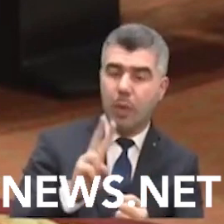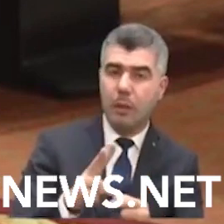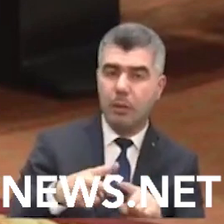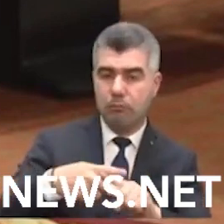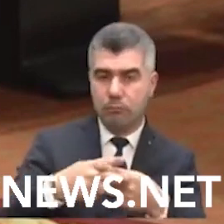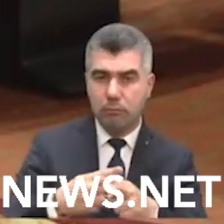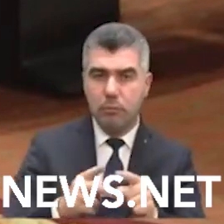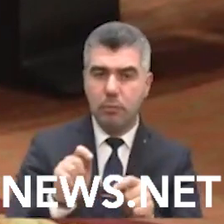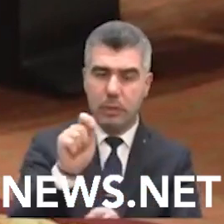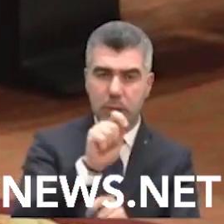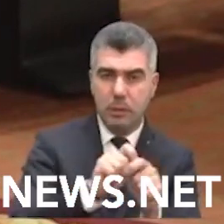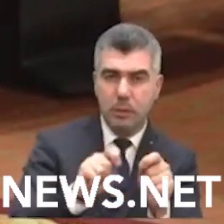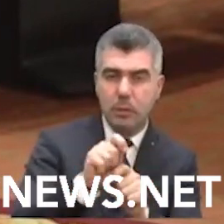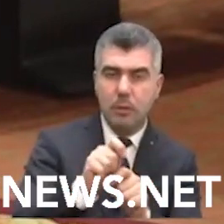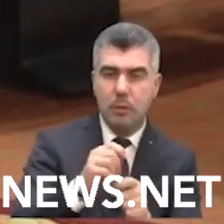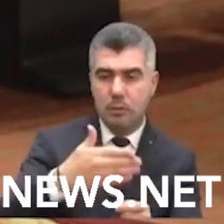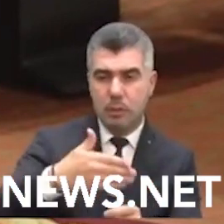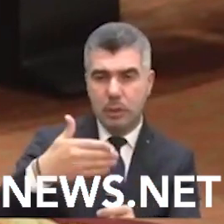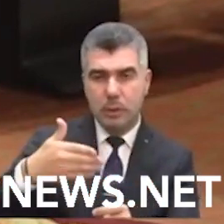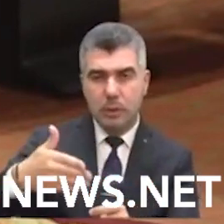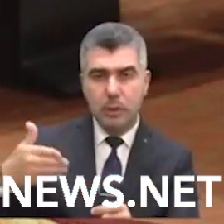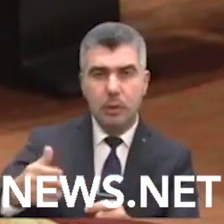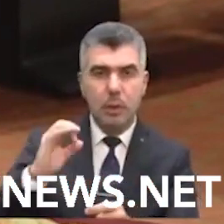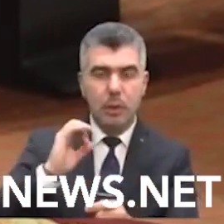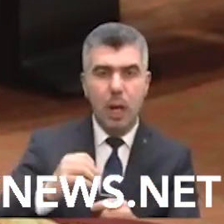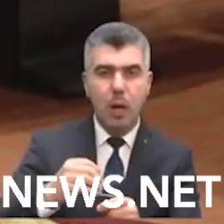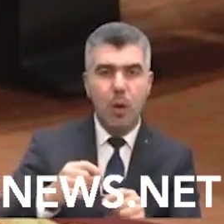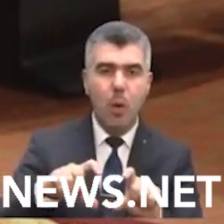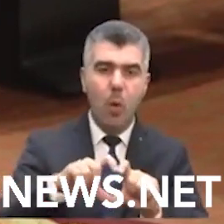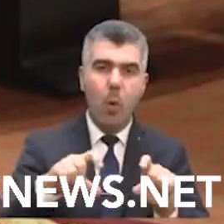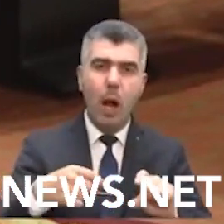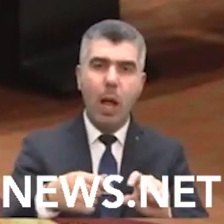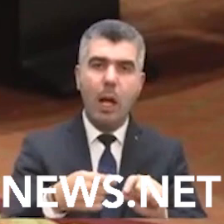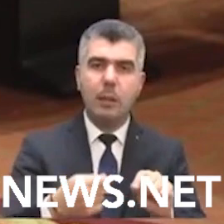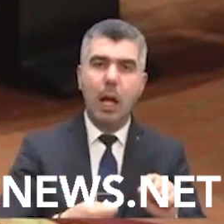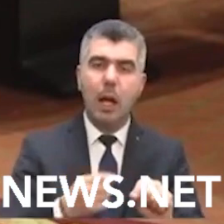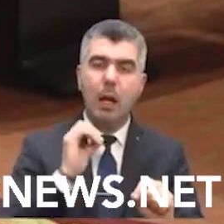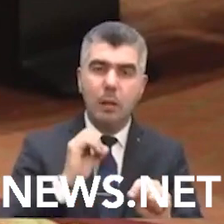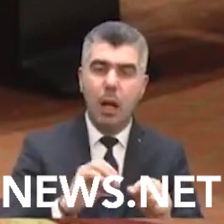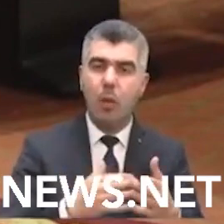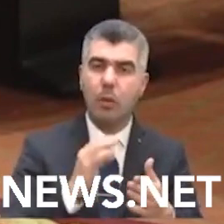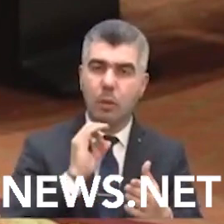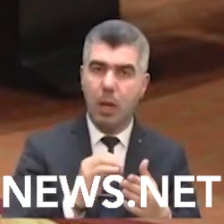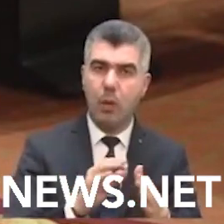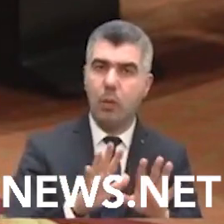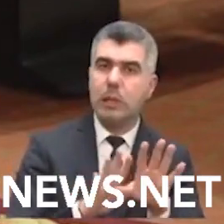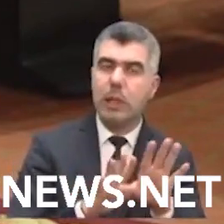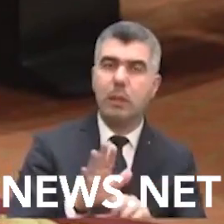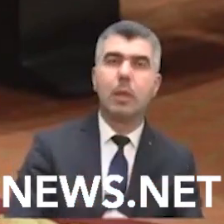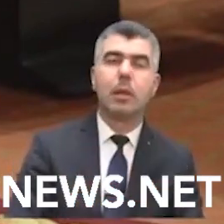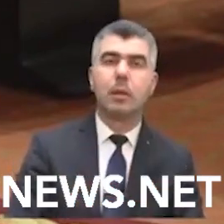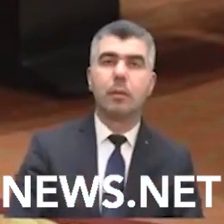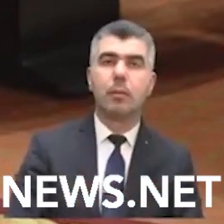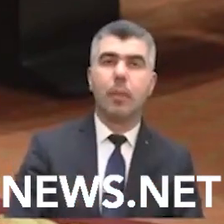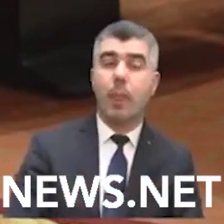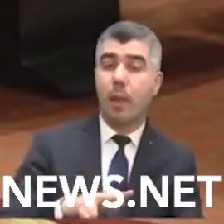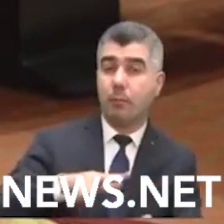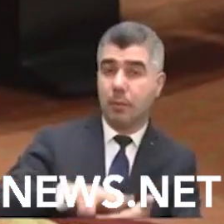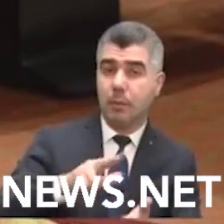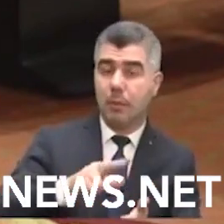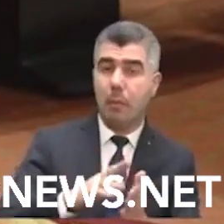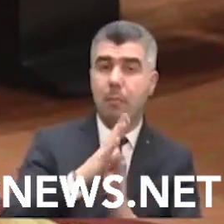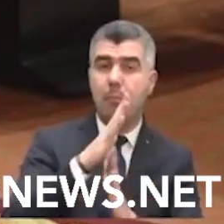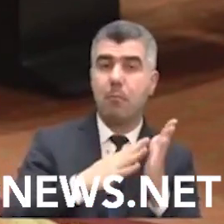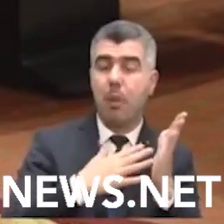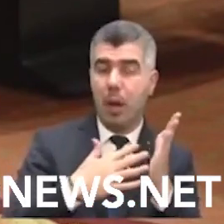ومخابئ الحافلات ومواقفها وكذا أنظمة تذاكر ومنظومة مساعدة على التدبير. ولتفعيل هذا البرنامج